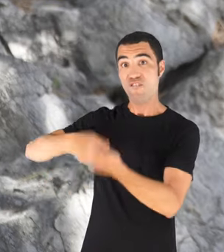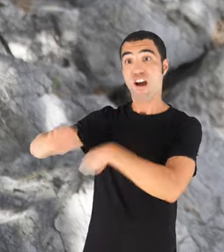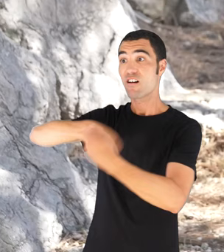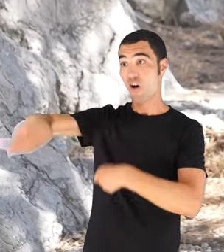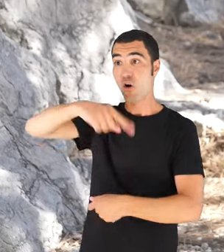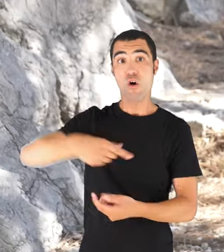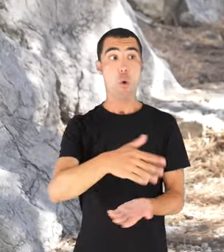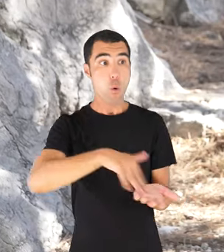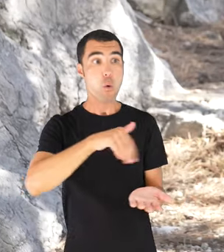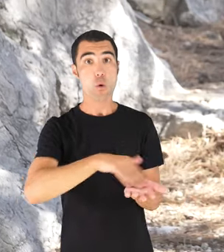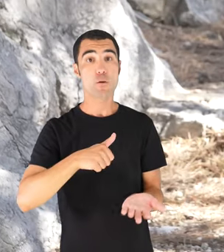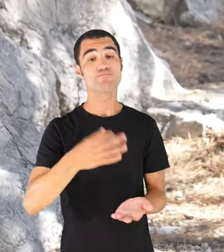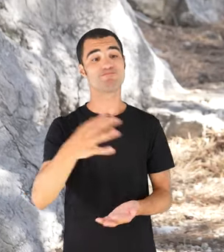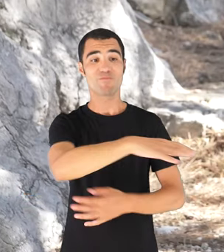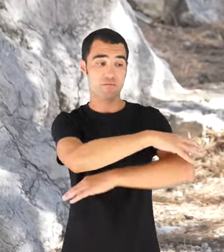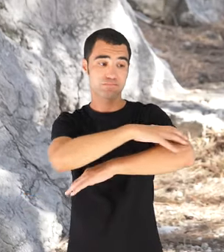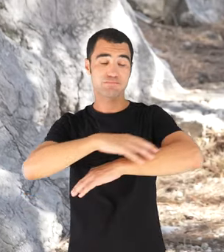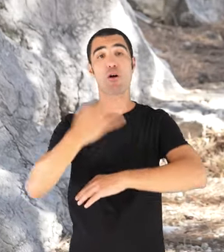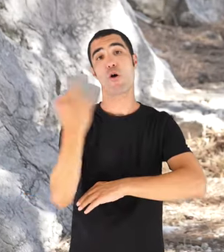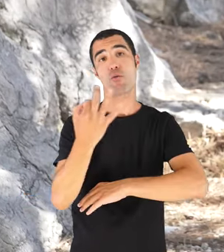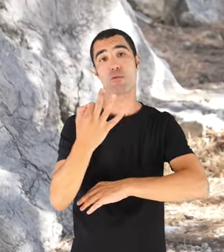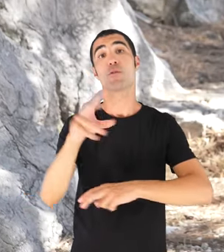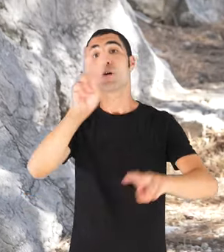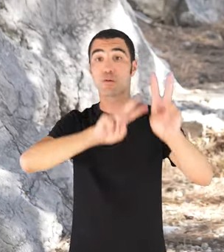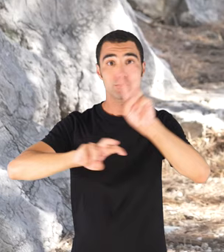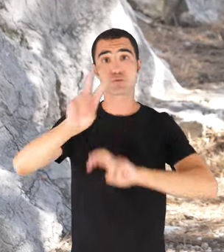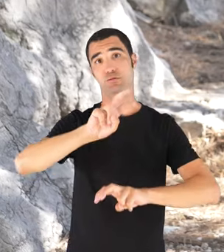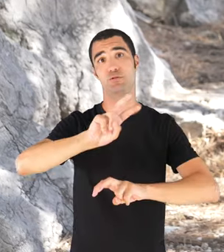ser, tot i que hi ha altres alternatives.